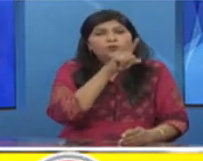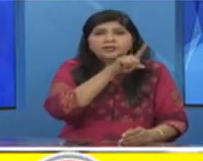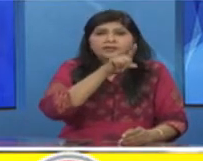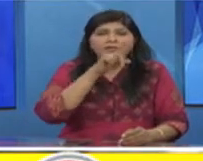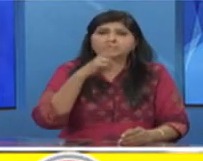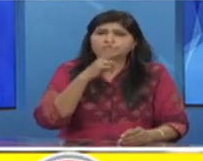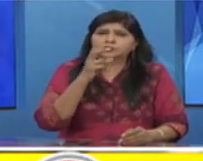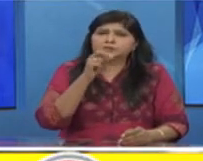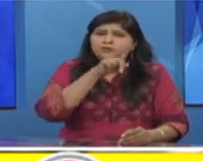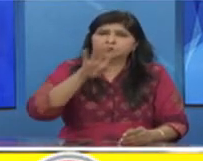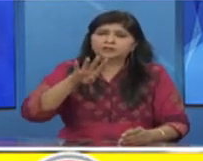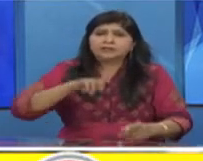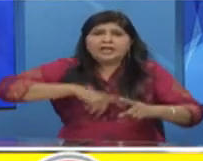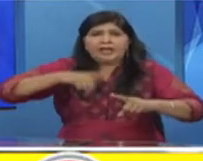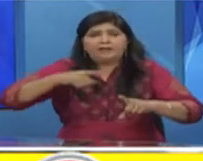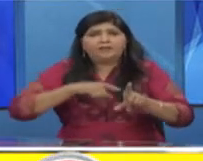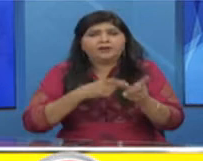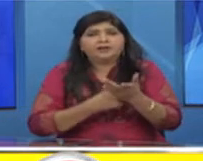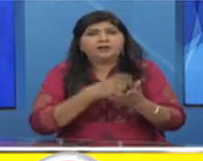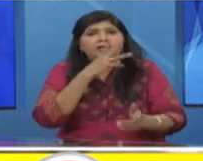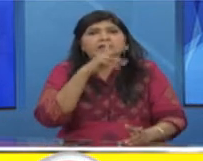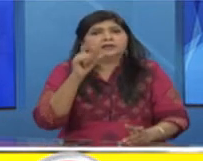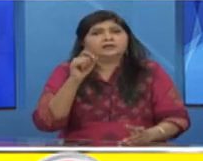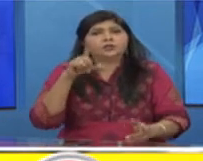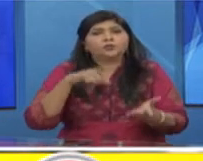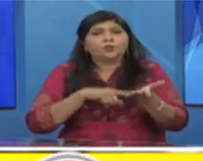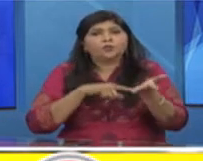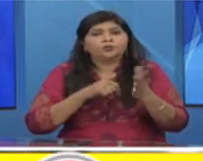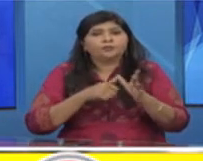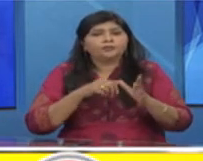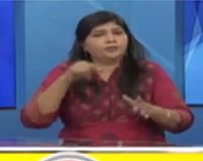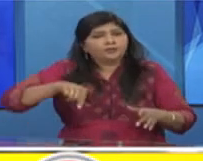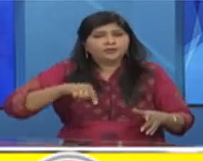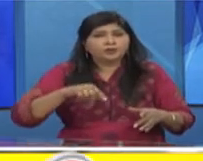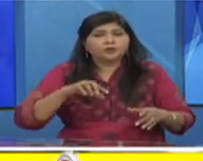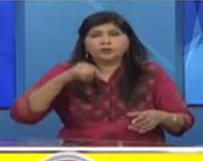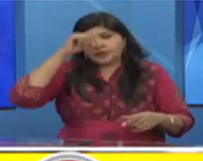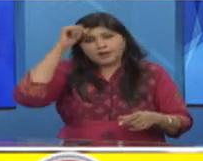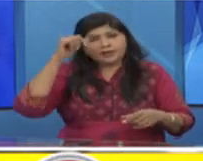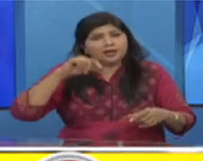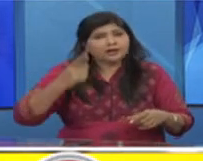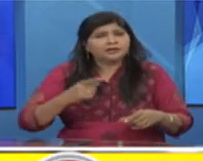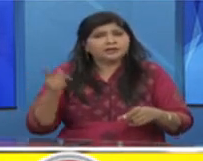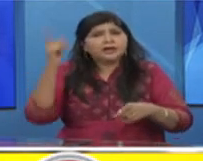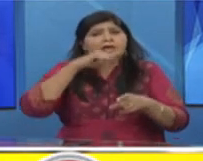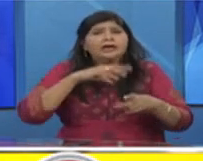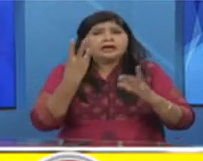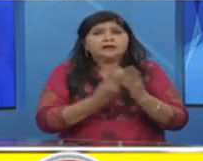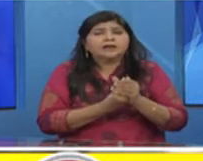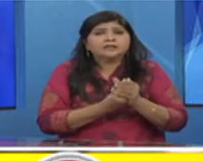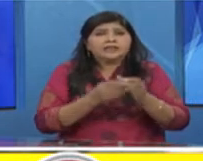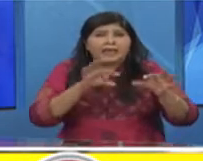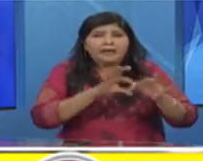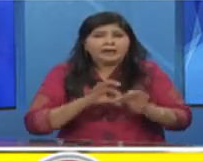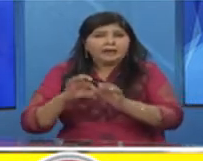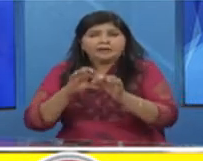साल 31 अक्टूबर को राष्ट्रीय एकता दिवस मनाया जाता है। यह दिन हमें अपने देश